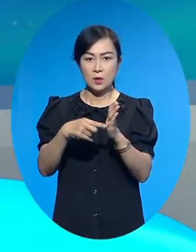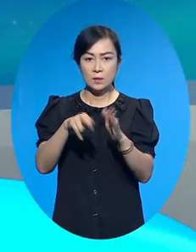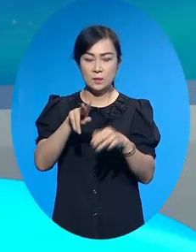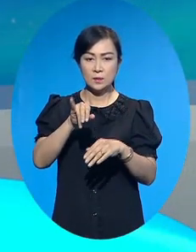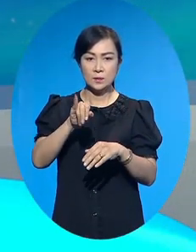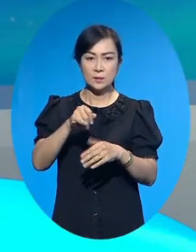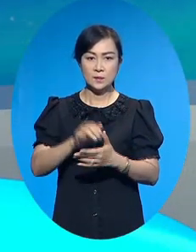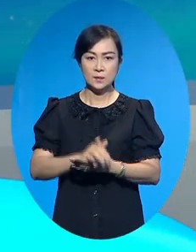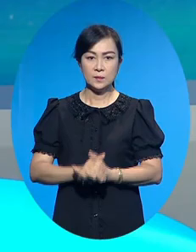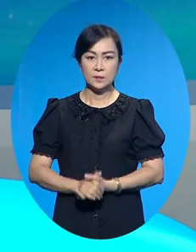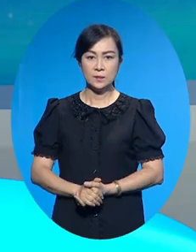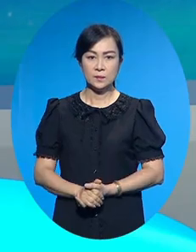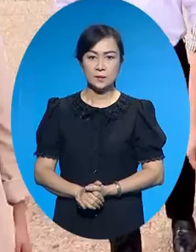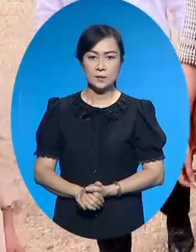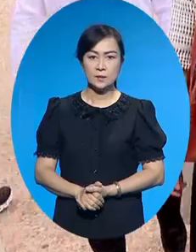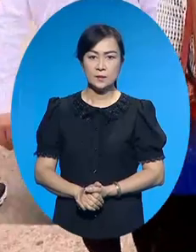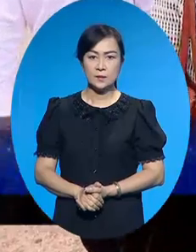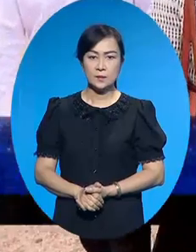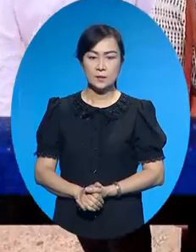chú ý sau đây.